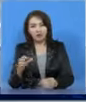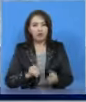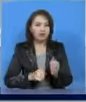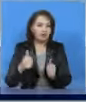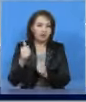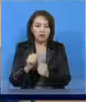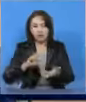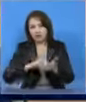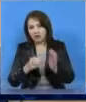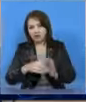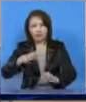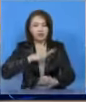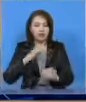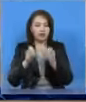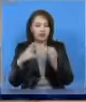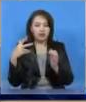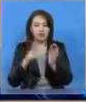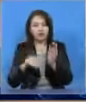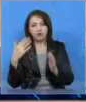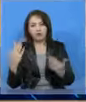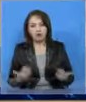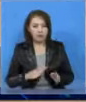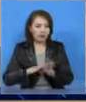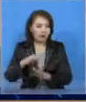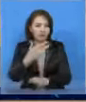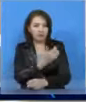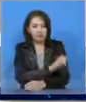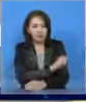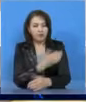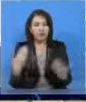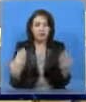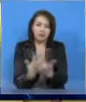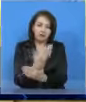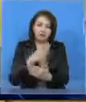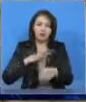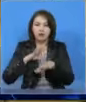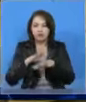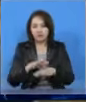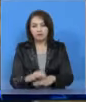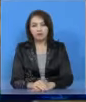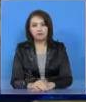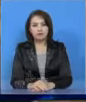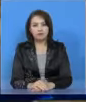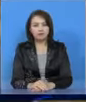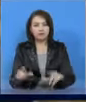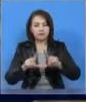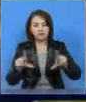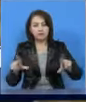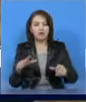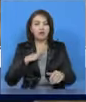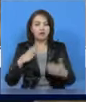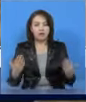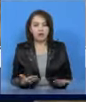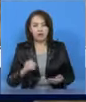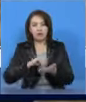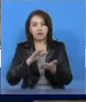алғашқы компонентін алса, 12300 тұрғын толық иммундалған. Қазір қайта вакцинациялау жүріп жатыр. Емханаға тіркелген тұрғындардың